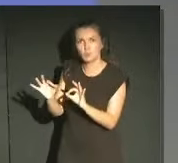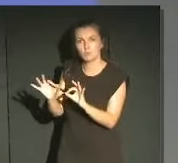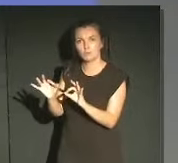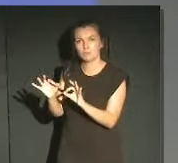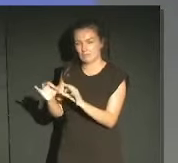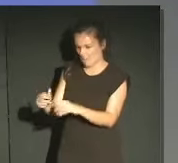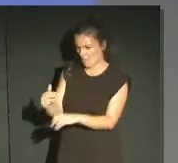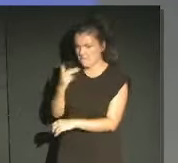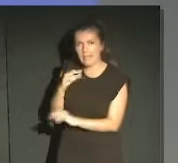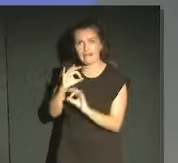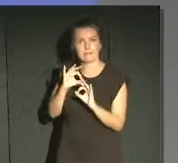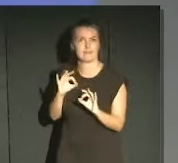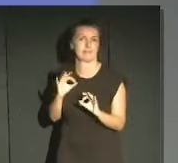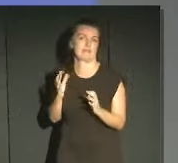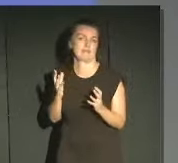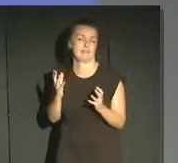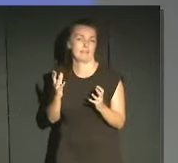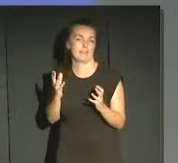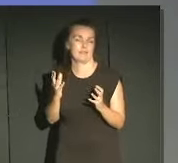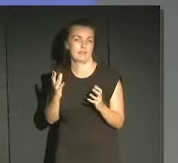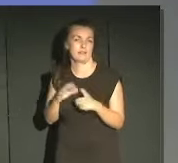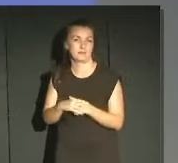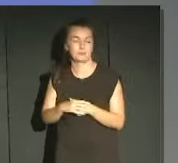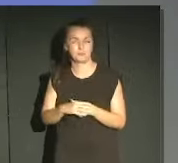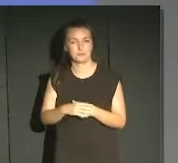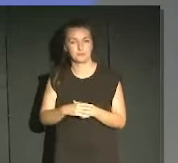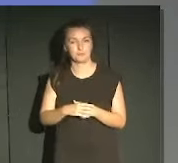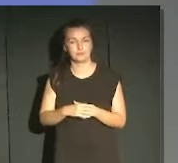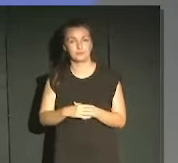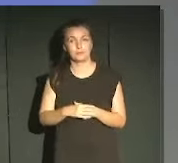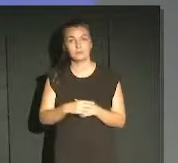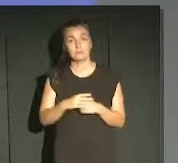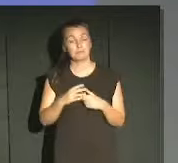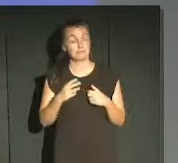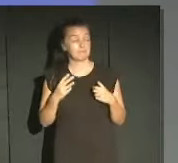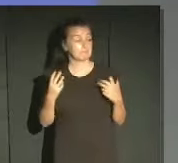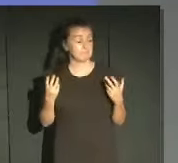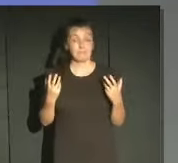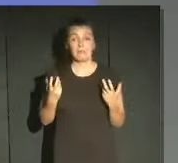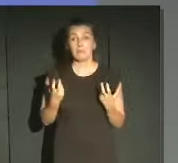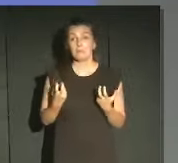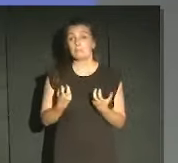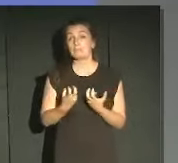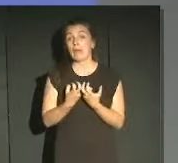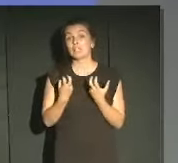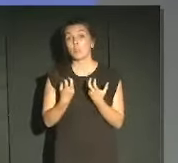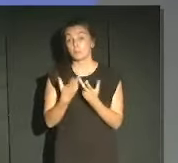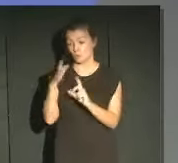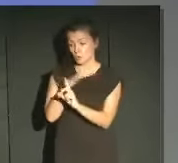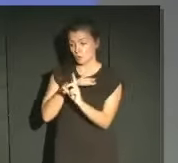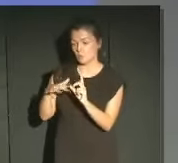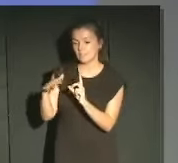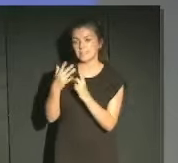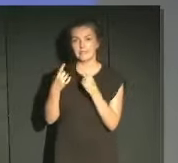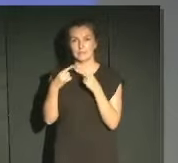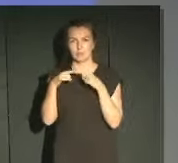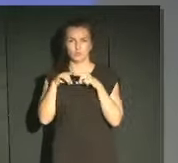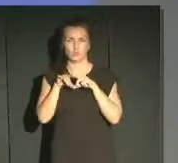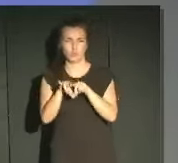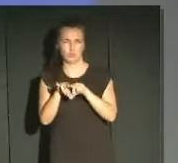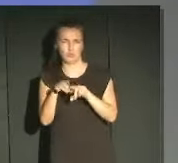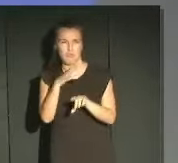efficace et a à l'émergence d'une société plus juste plus